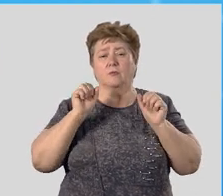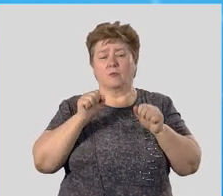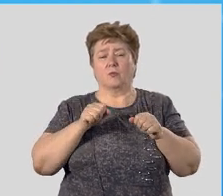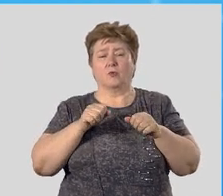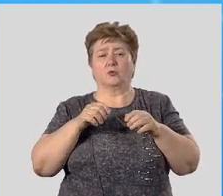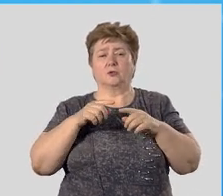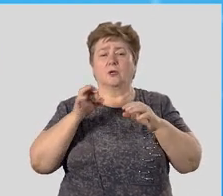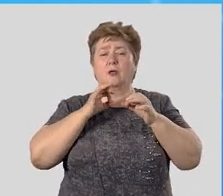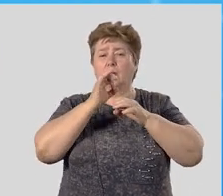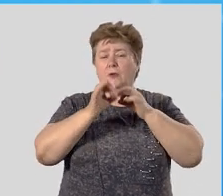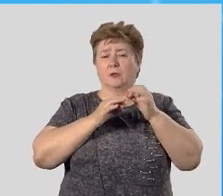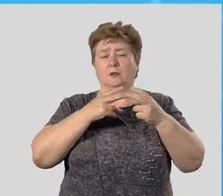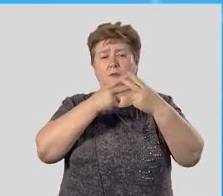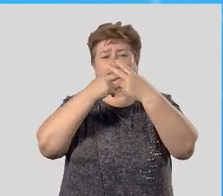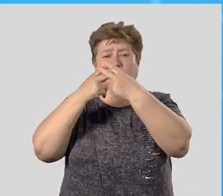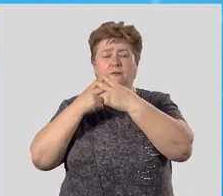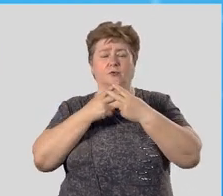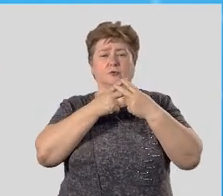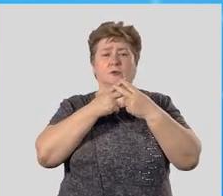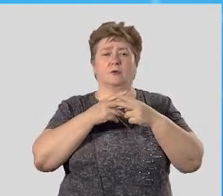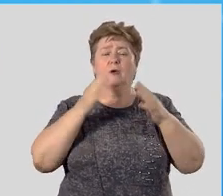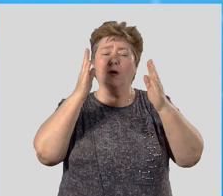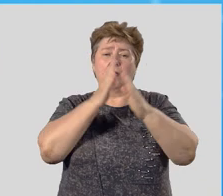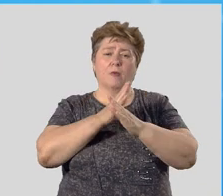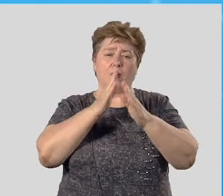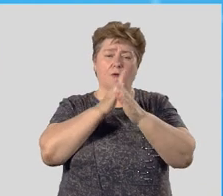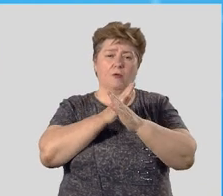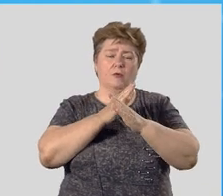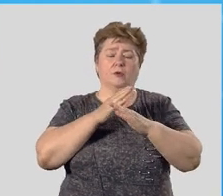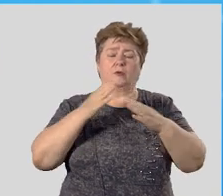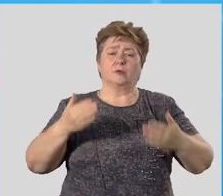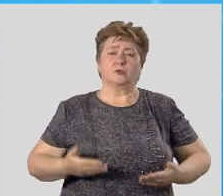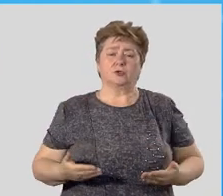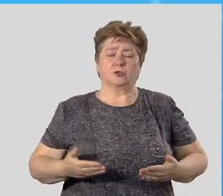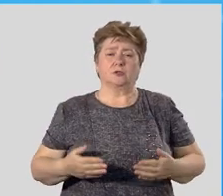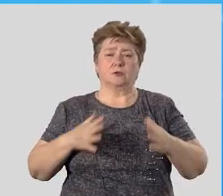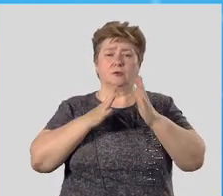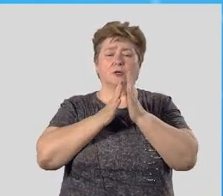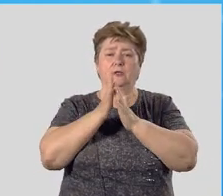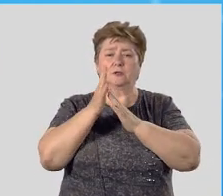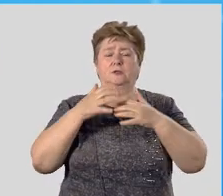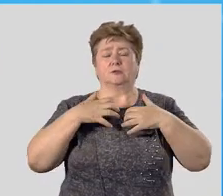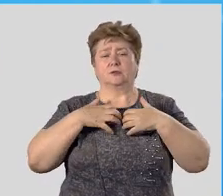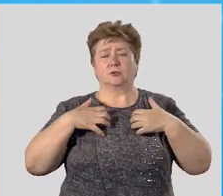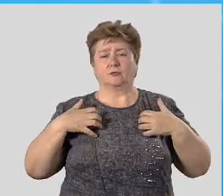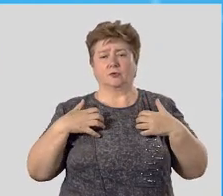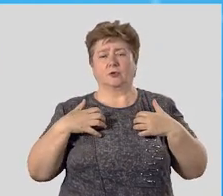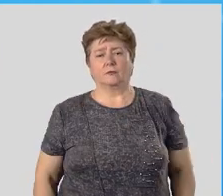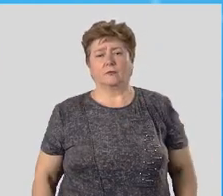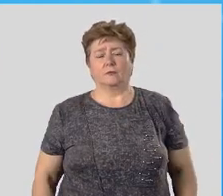за планетами и звездами, погодой, жизнью растений и